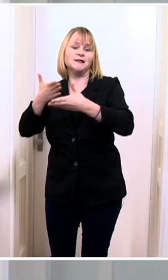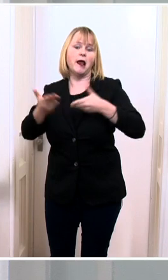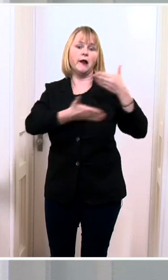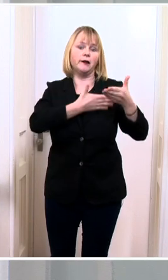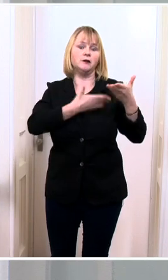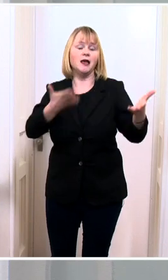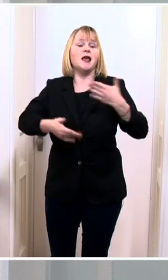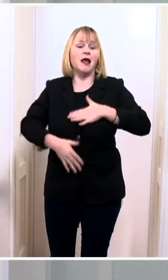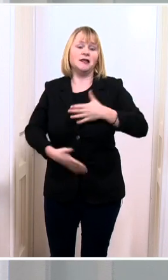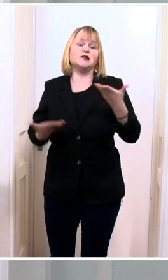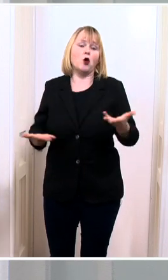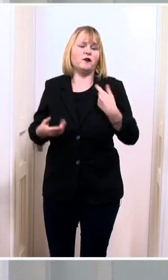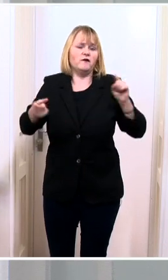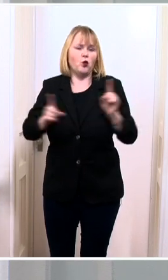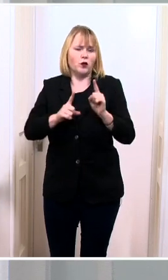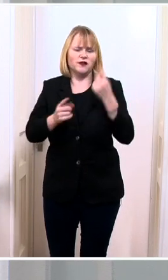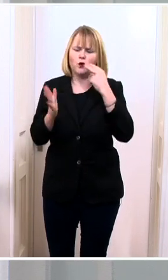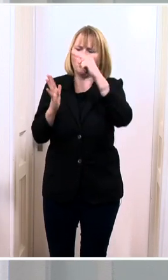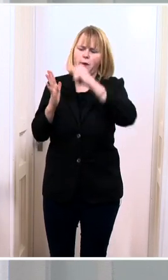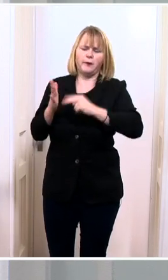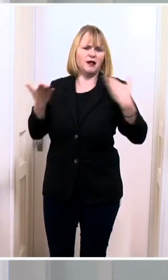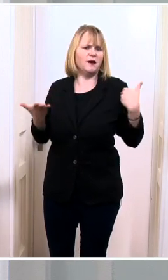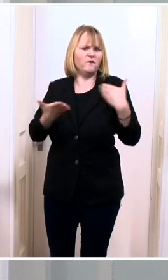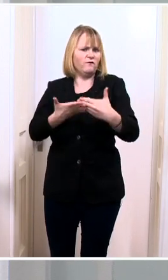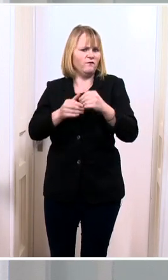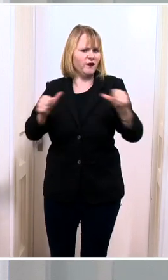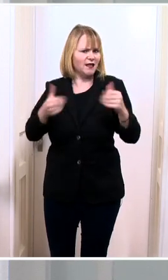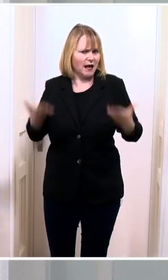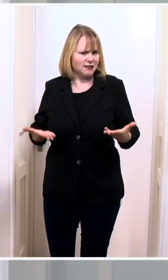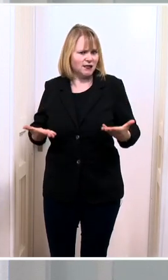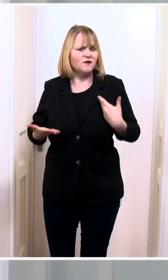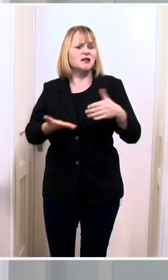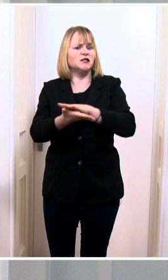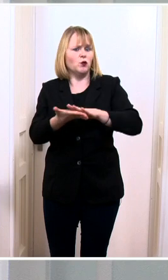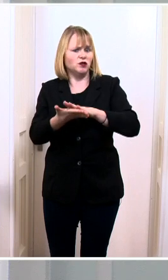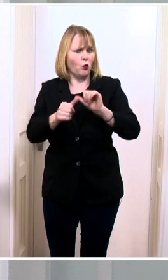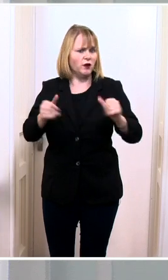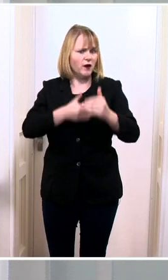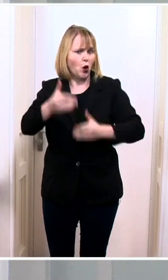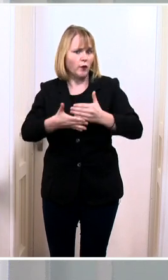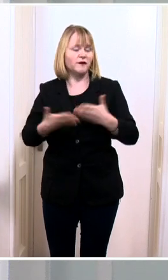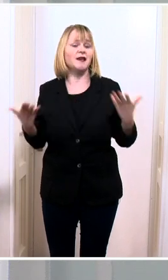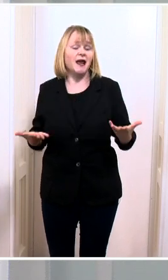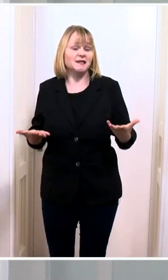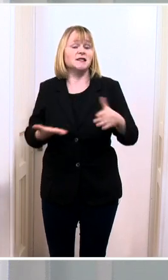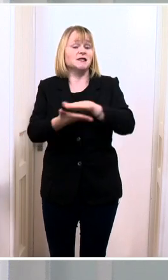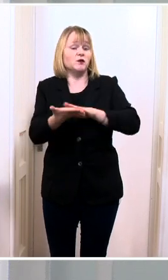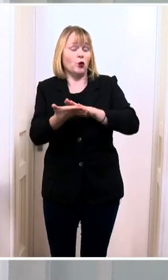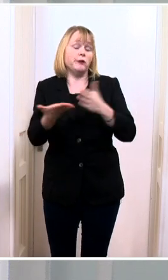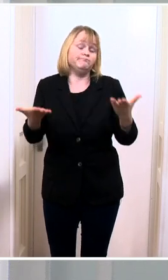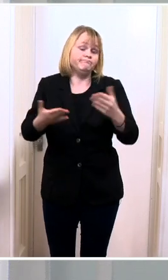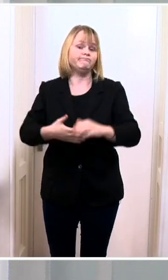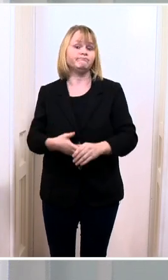Gerne gebe ich Ihnen nun einen kurzen Überblick über die aktuelle Situation. Die Ausgangslage